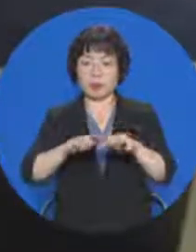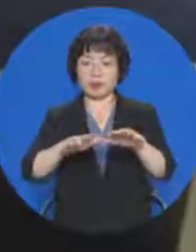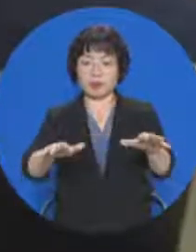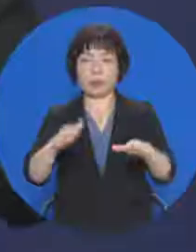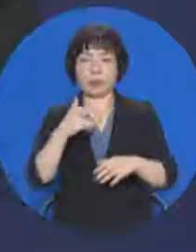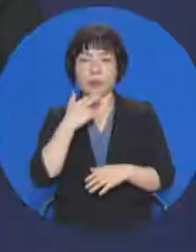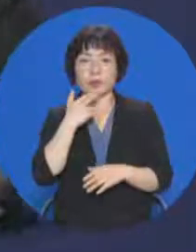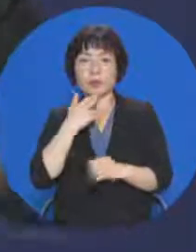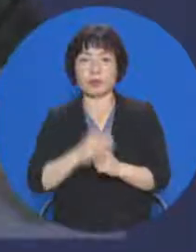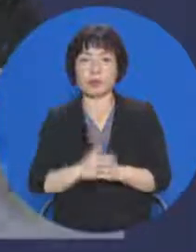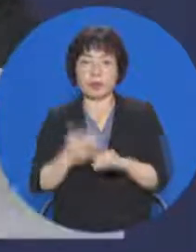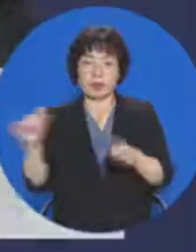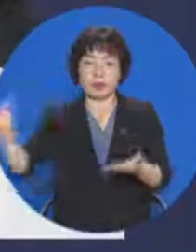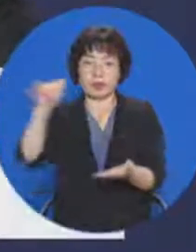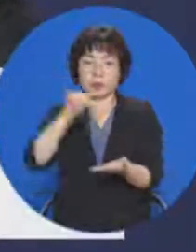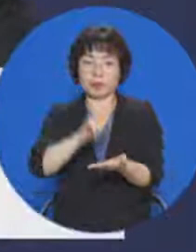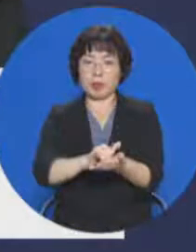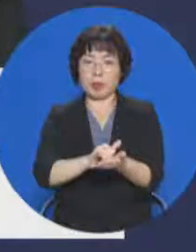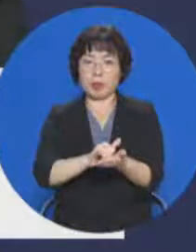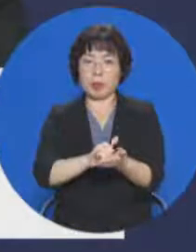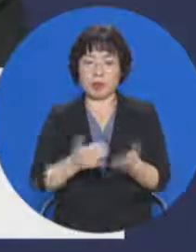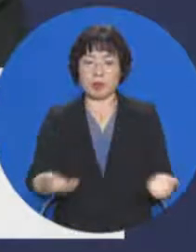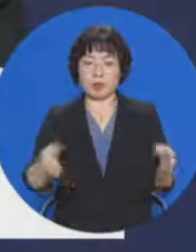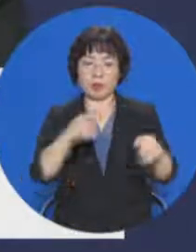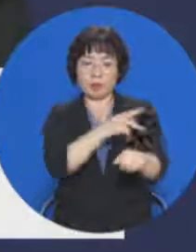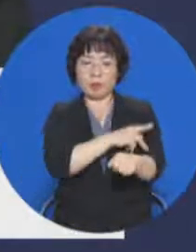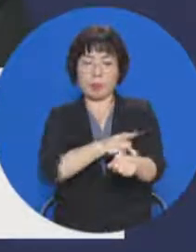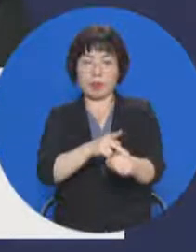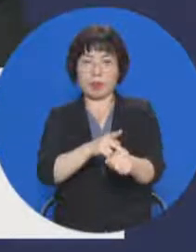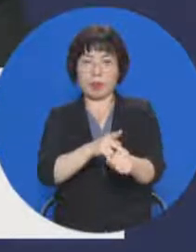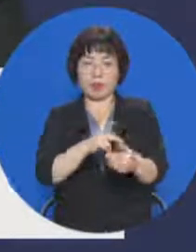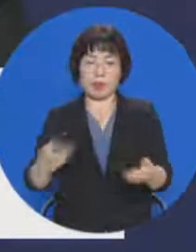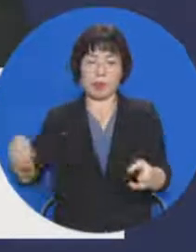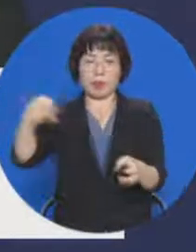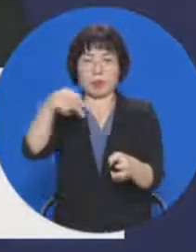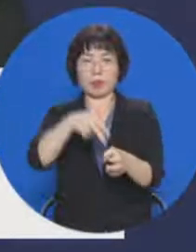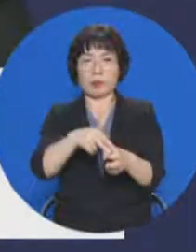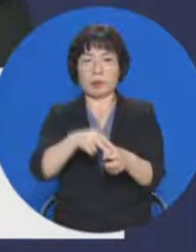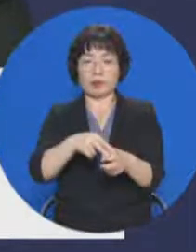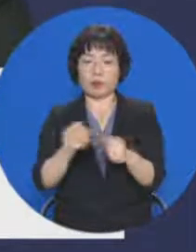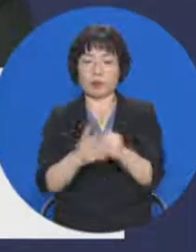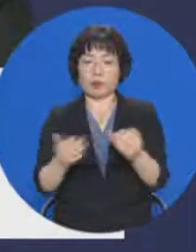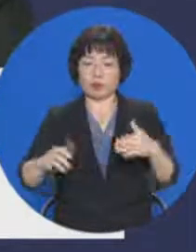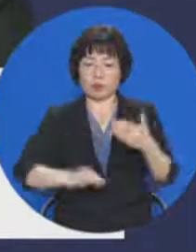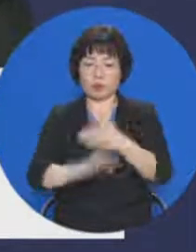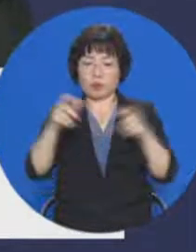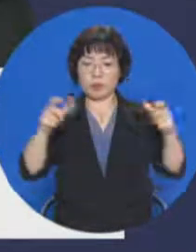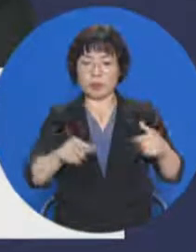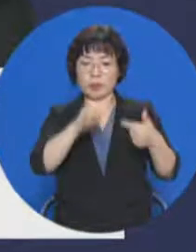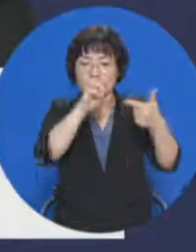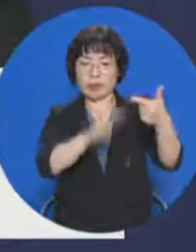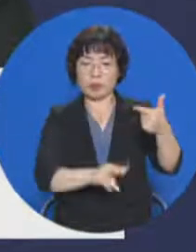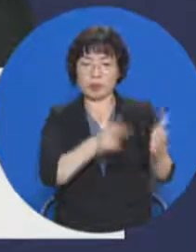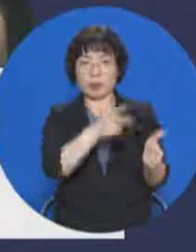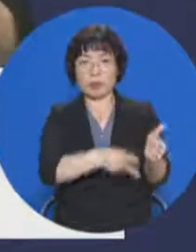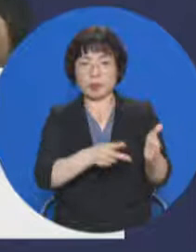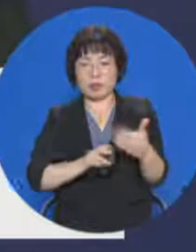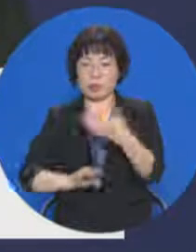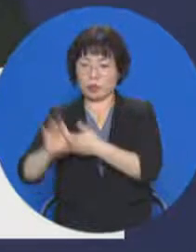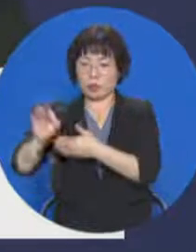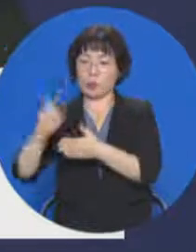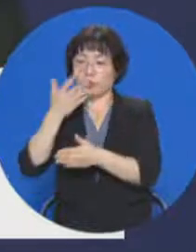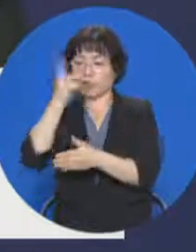없었습니다. 해외 입국자 전용 KTX를 이용해서 중서부권은 나주역에서